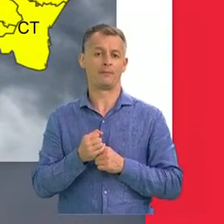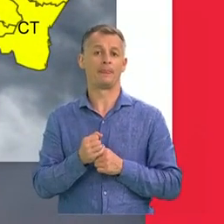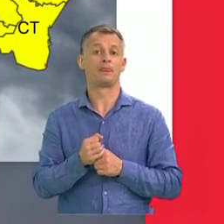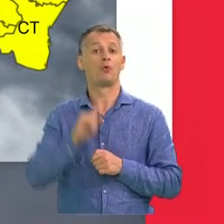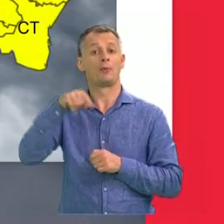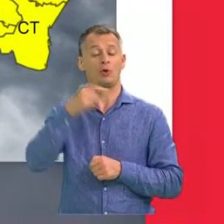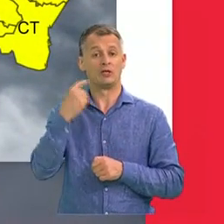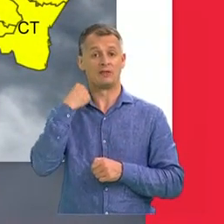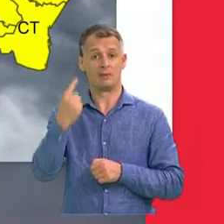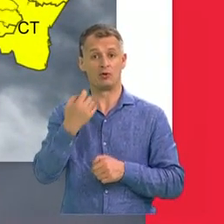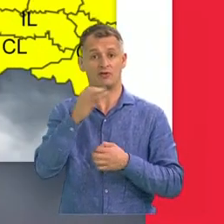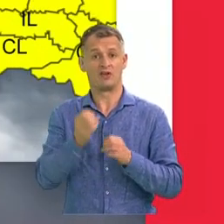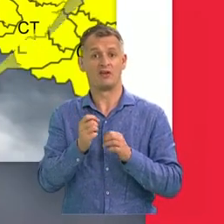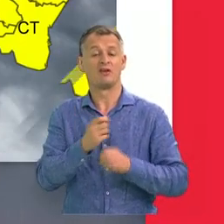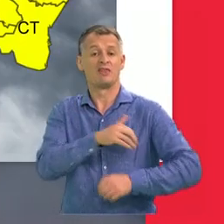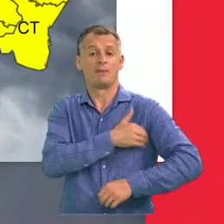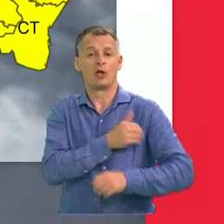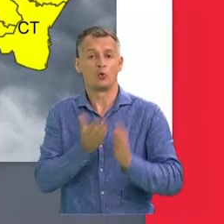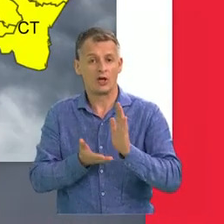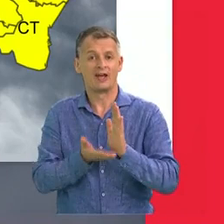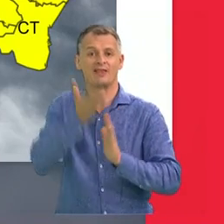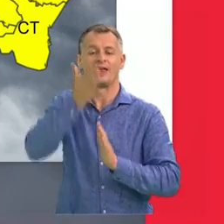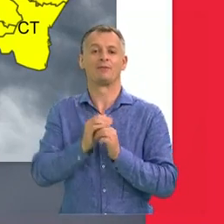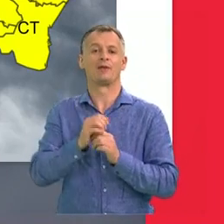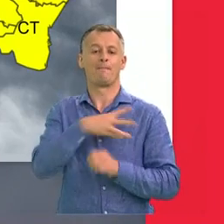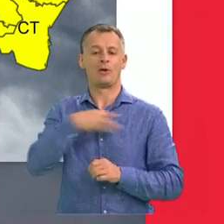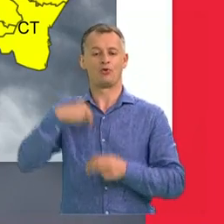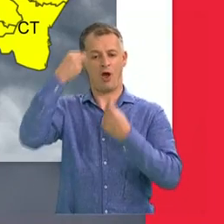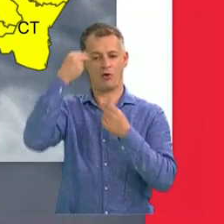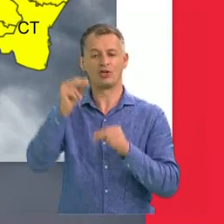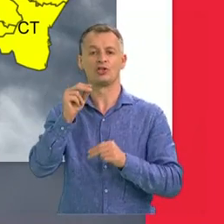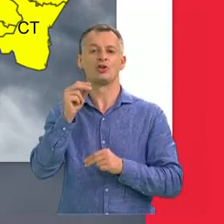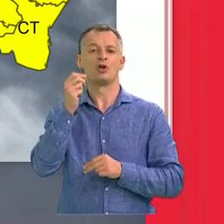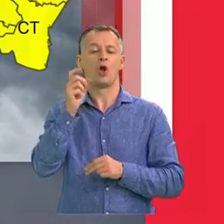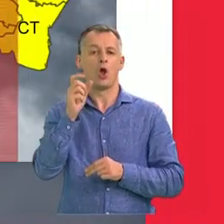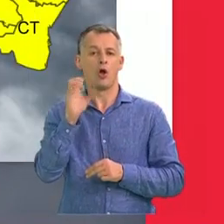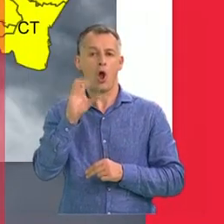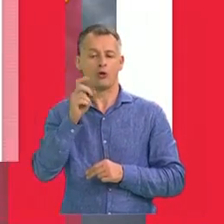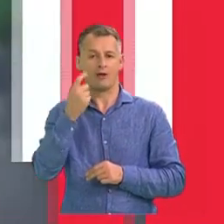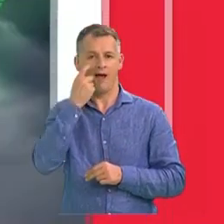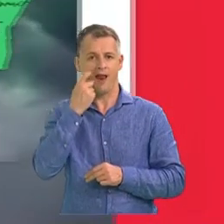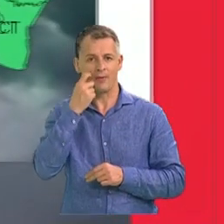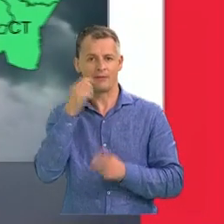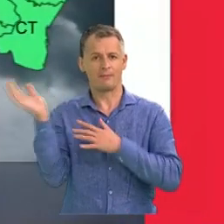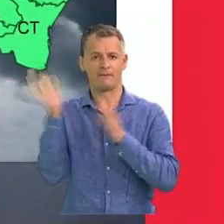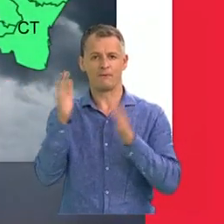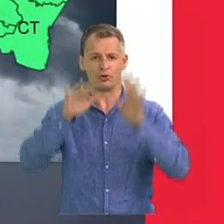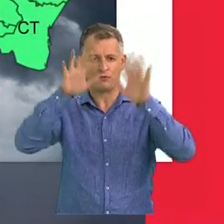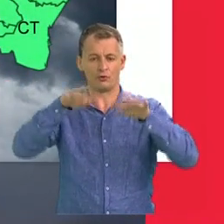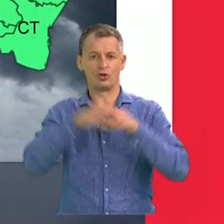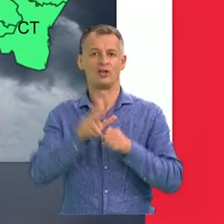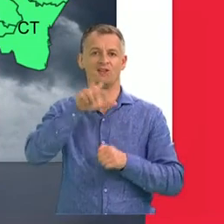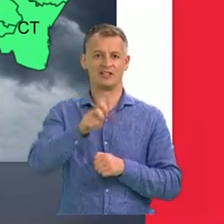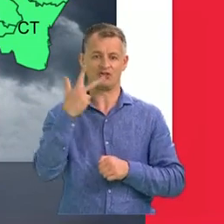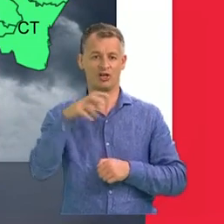fi foarte ridicate. Urmează apoi o nouă încercare. Meteorologii au emis un cod galben de furtuni și vijelii puternice. 33 de județe sunt vizate